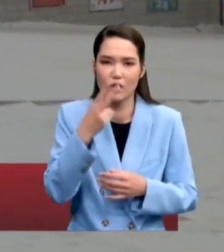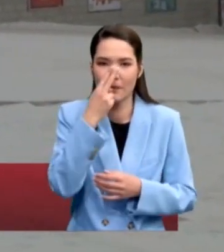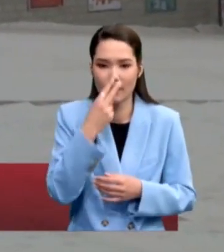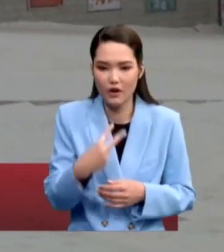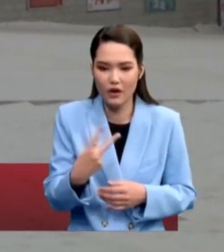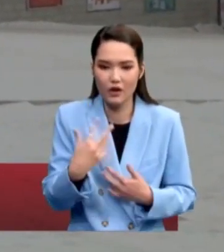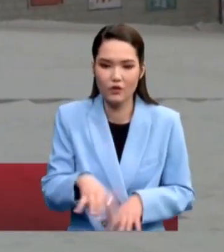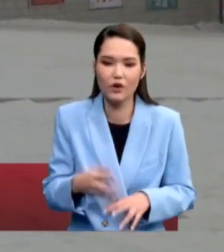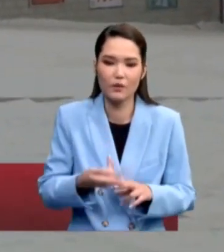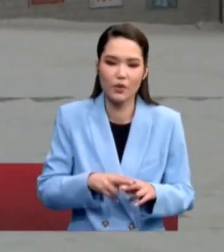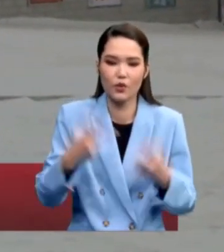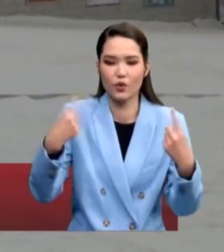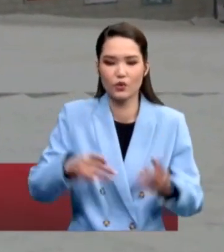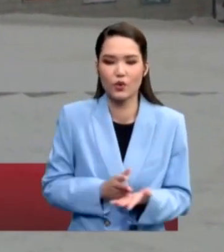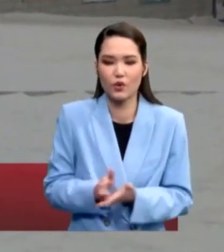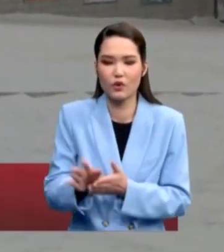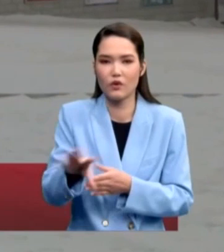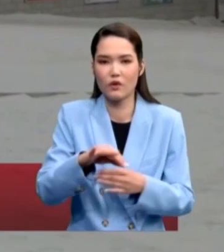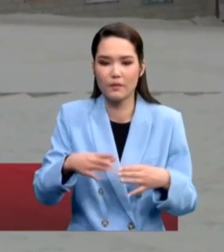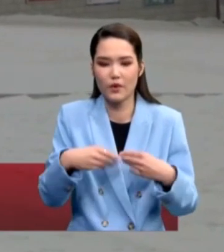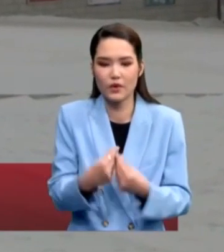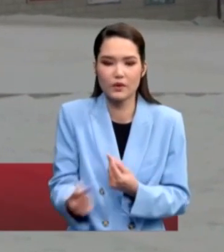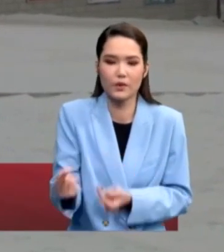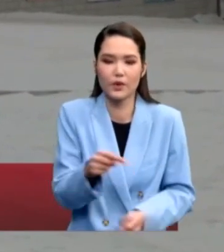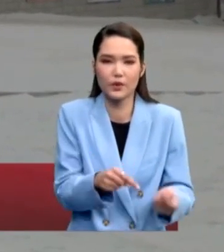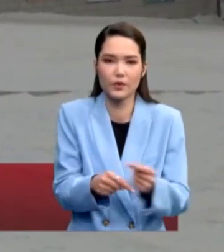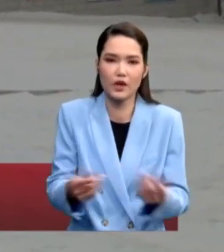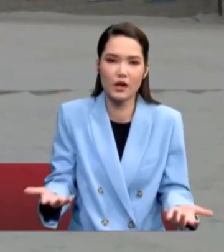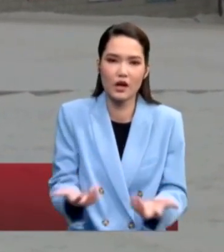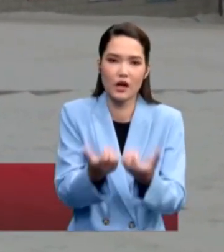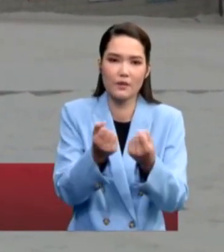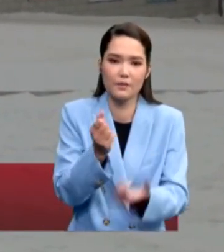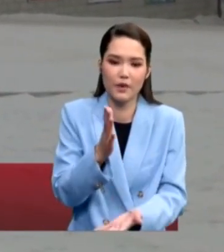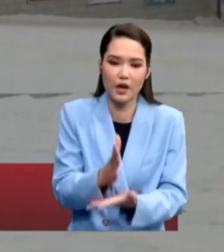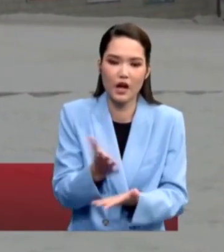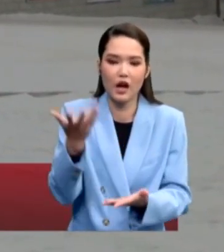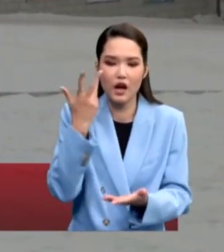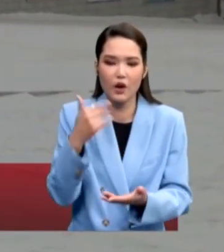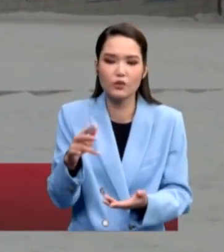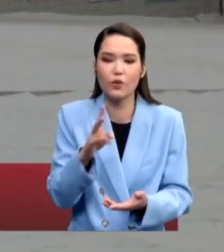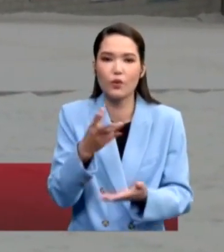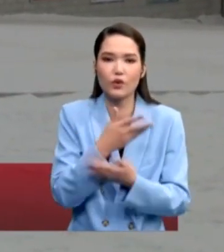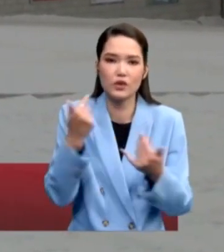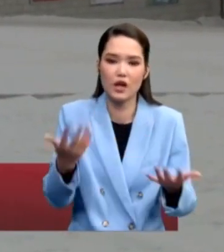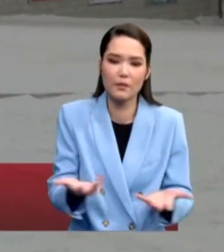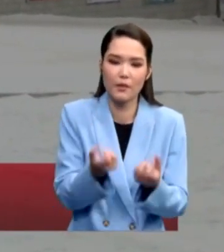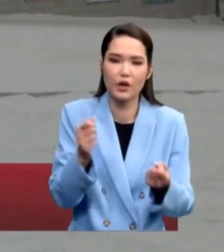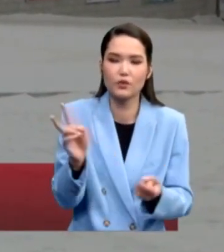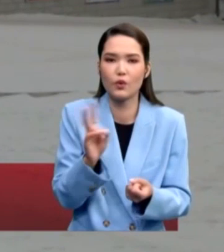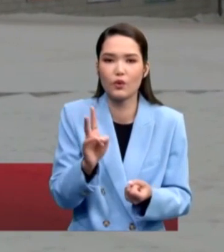с одной стороны, с другой стороны, всей семьей друг друга как-то поддерживаем. А когда у кого нет поддержки, у кого